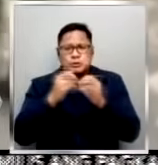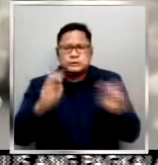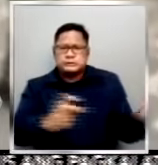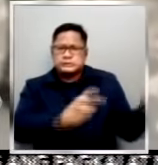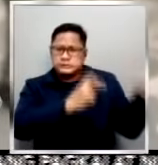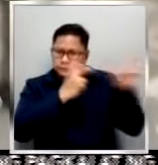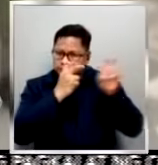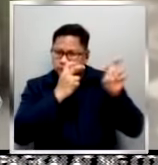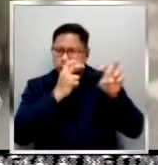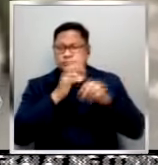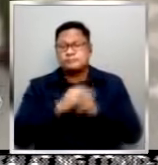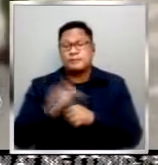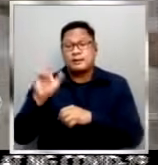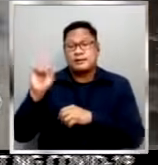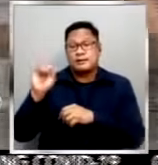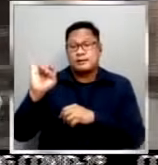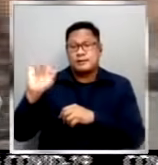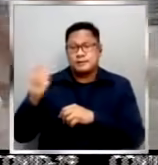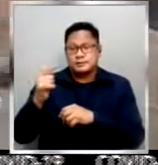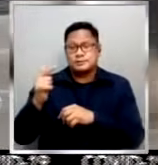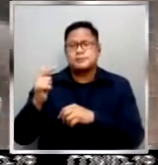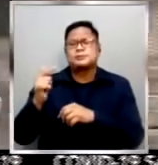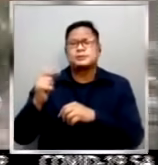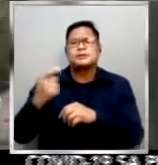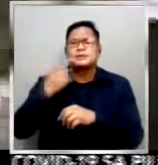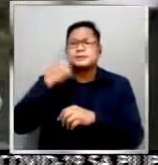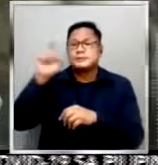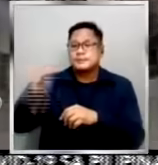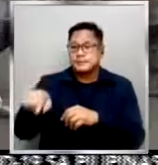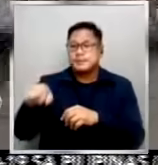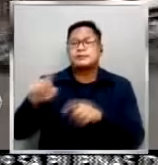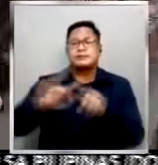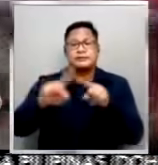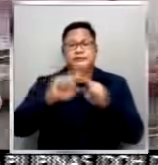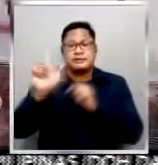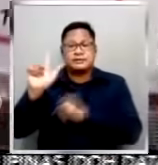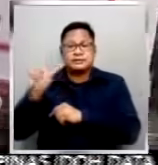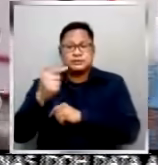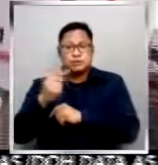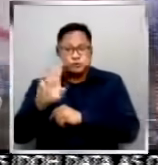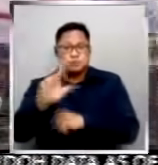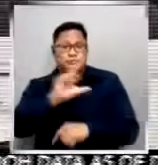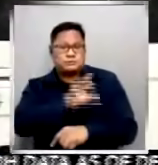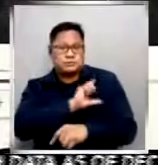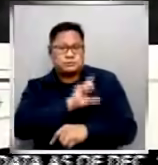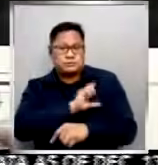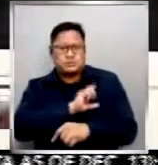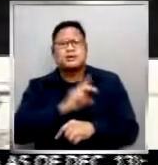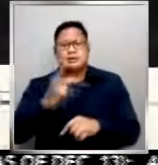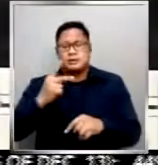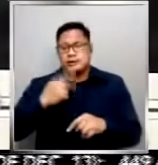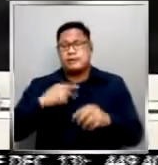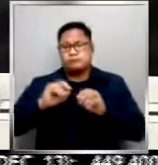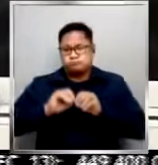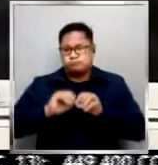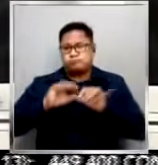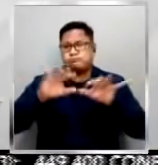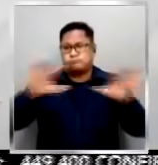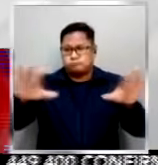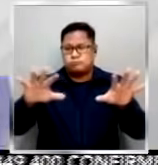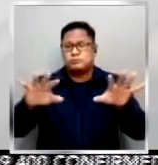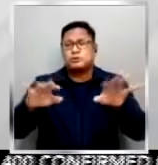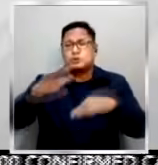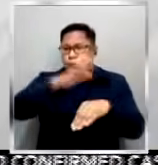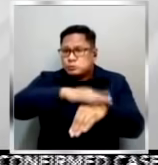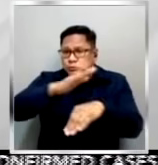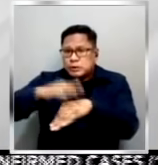local government units at PNP na magpakalat ng mga COVID marshal para magpaalala sa publiko sa minimum health standards.